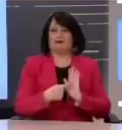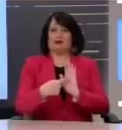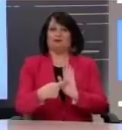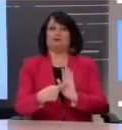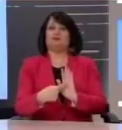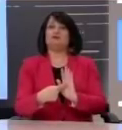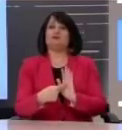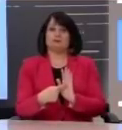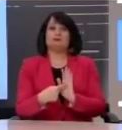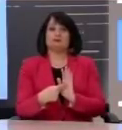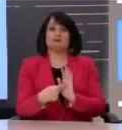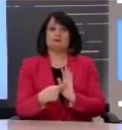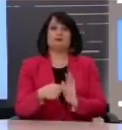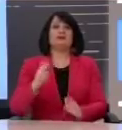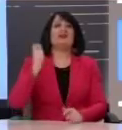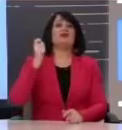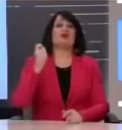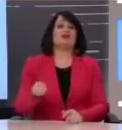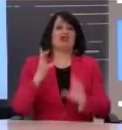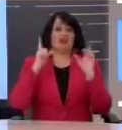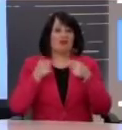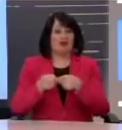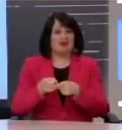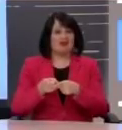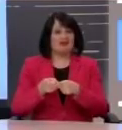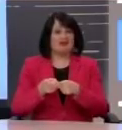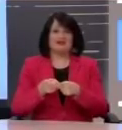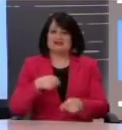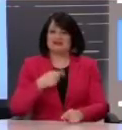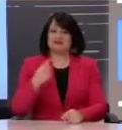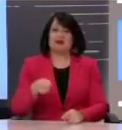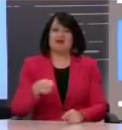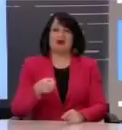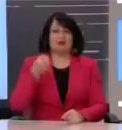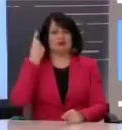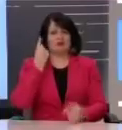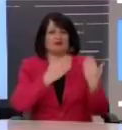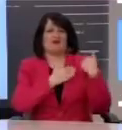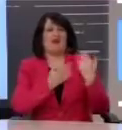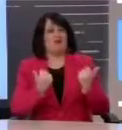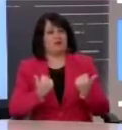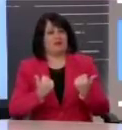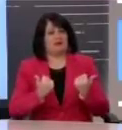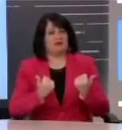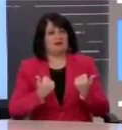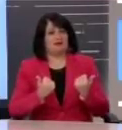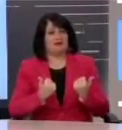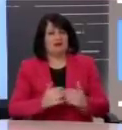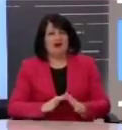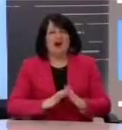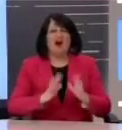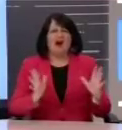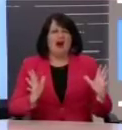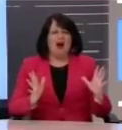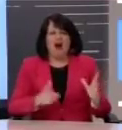φορά η αξιωματική αντιπολίτευση ήταν στάση ανεύθυνη. Πρώτα σήκωσε